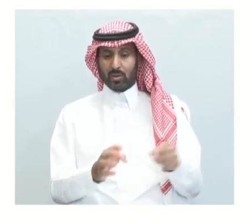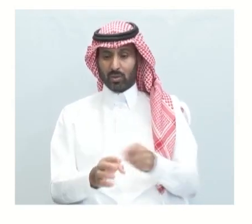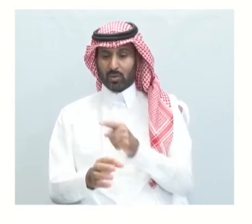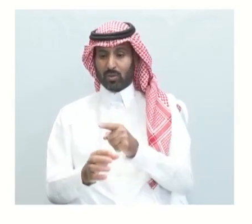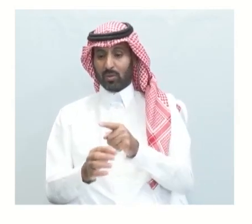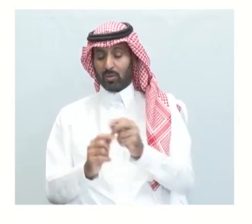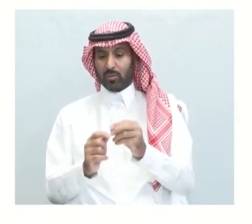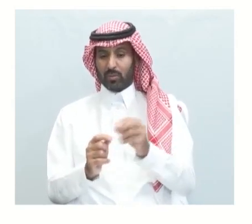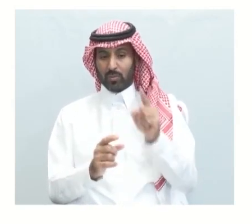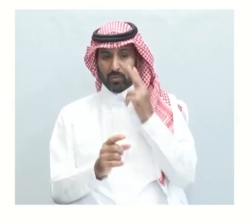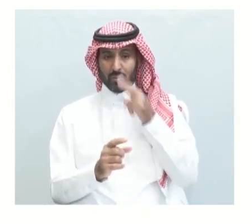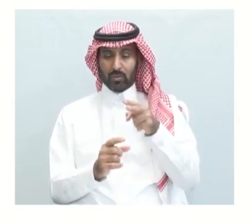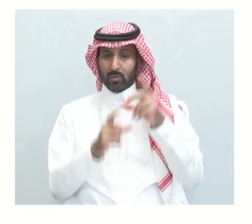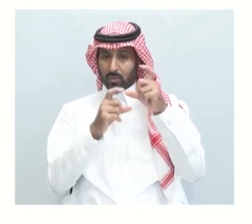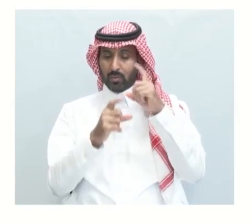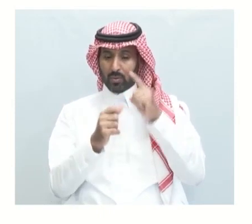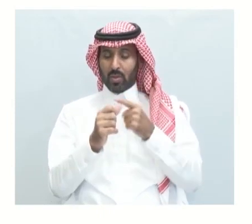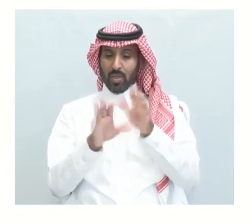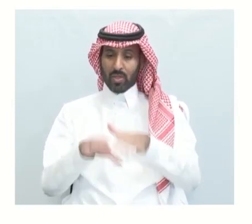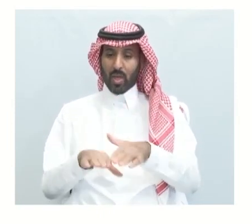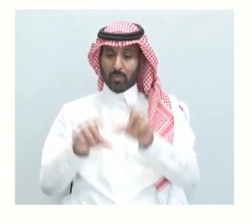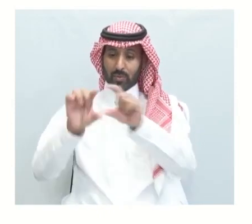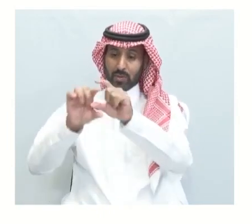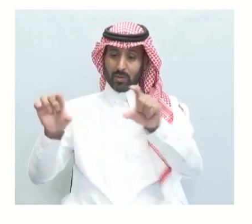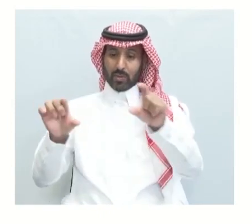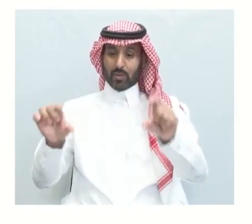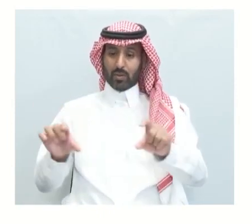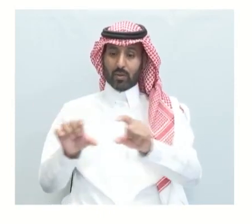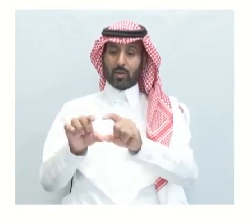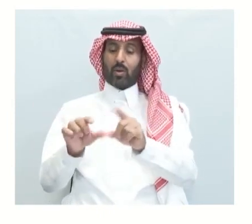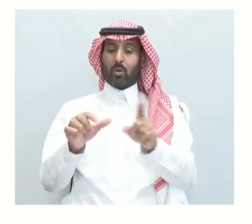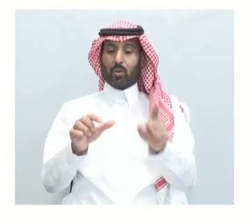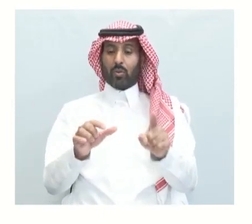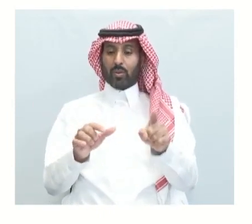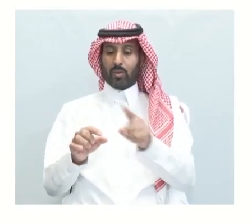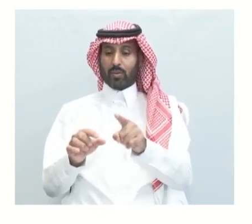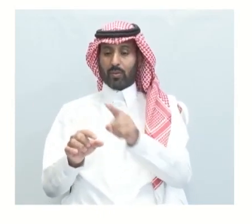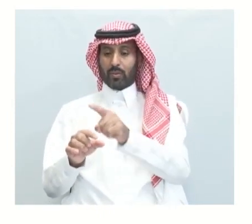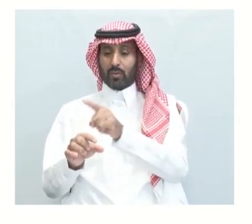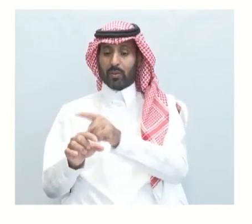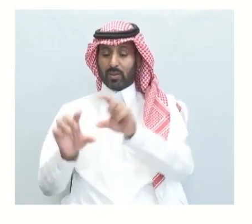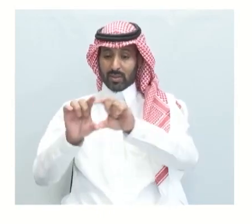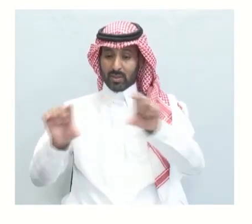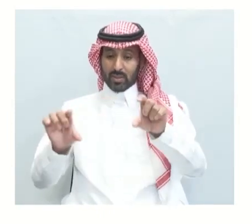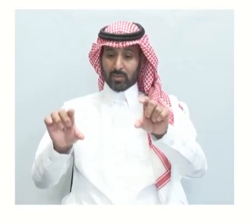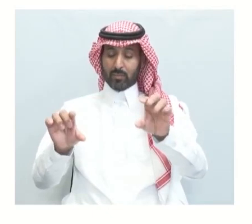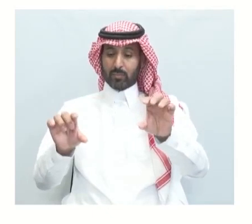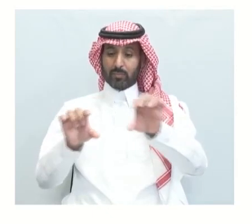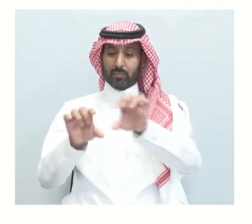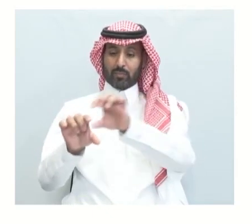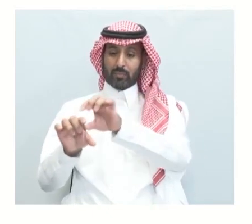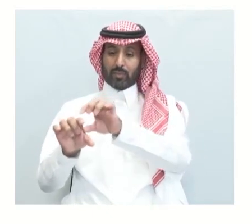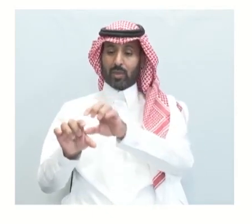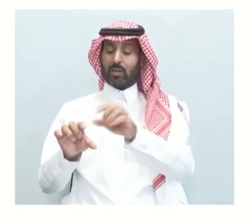لذلك نلاحظ في الذاكره الثابته نلاحظ في الخانه الاولى ثم الثانيه ثم الثالثه والرابعه والخامسه في